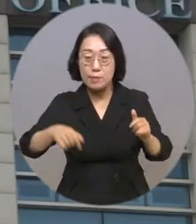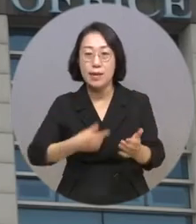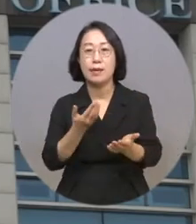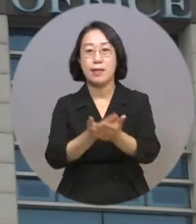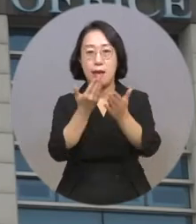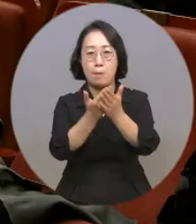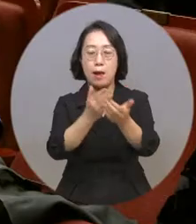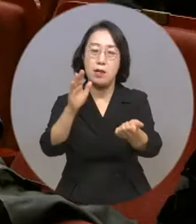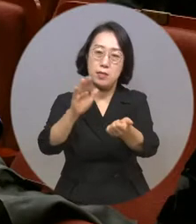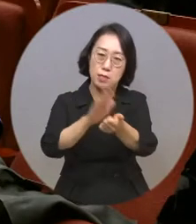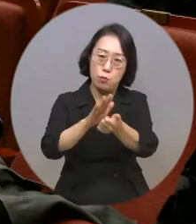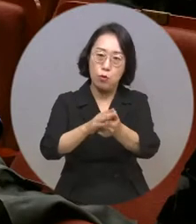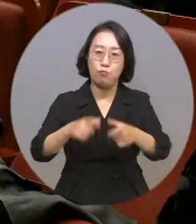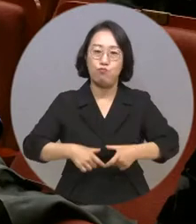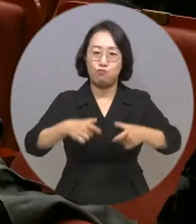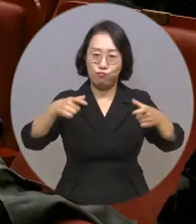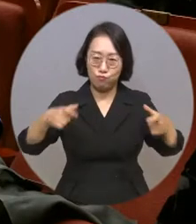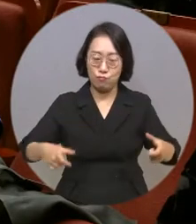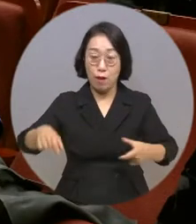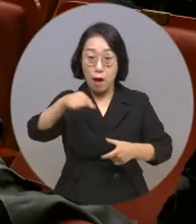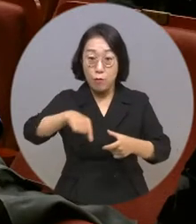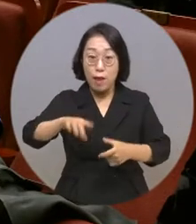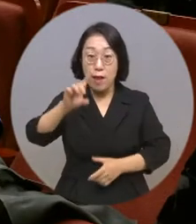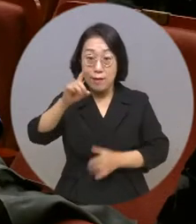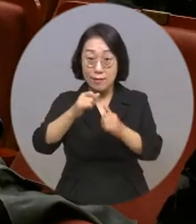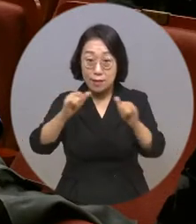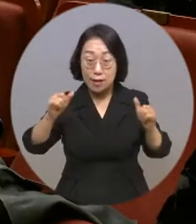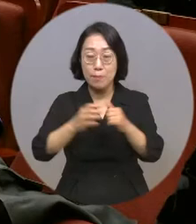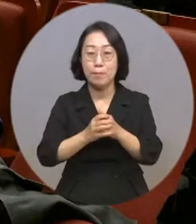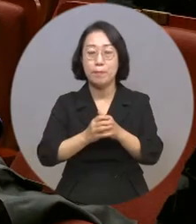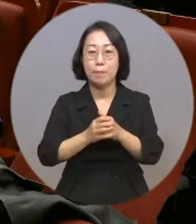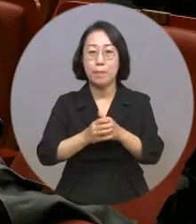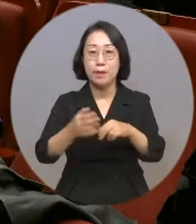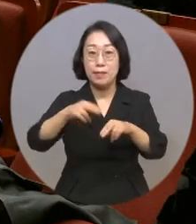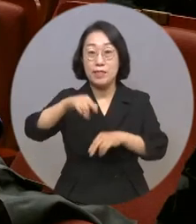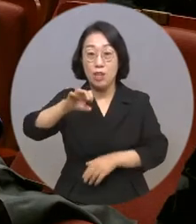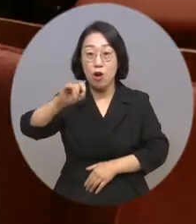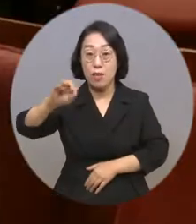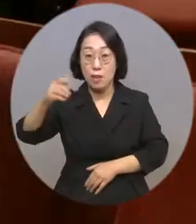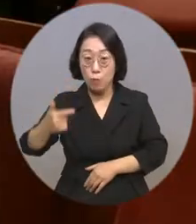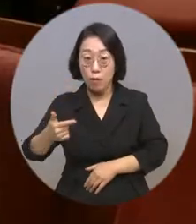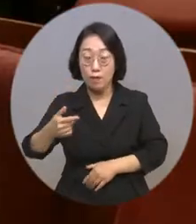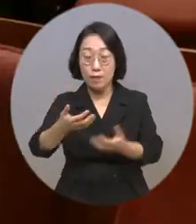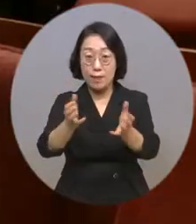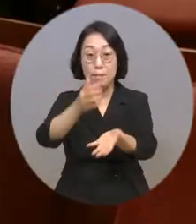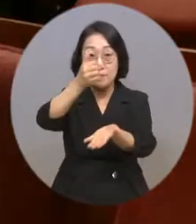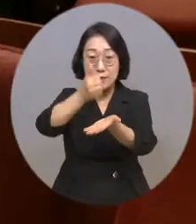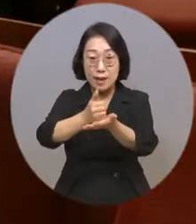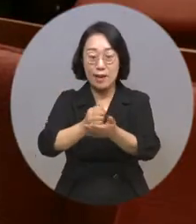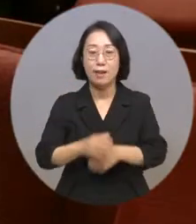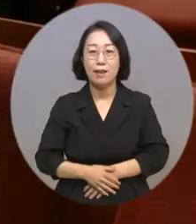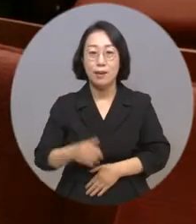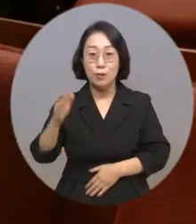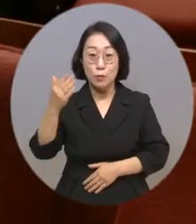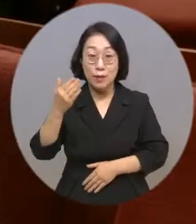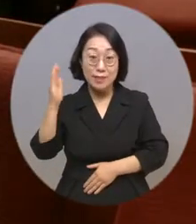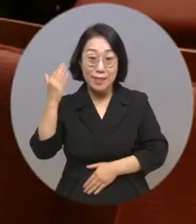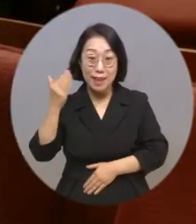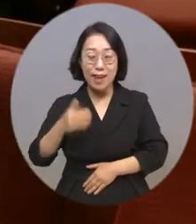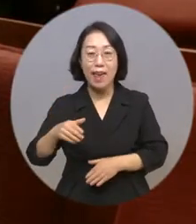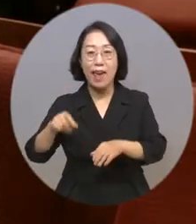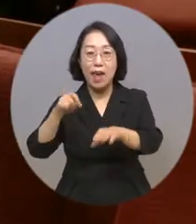있습니다. 그 결실로 임실군청 지역 일자리 정일범 팀장이 지난 22일 전북대학교